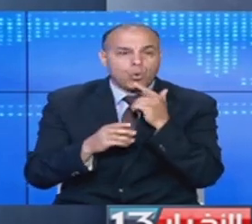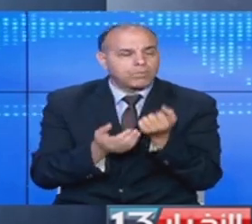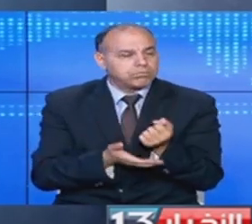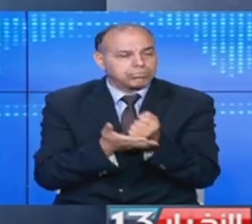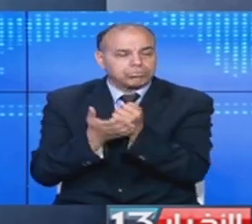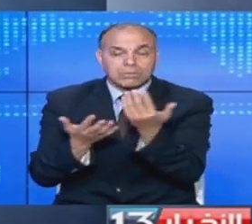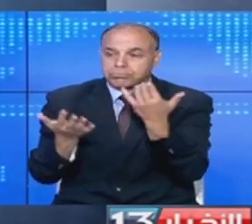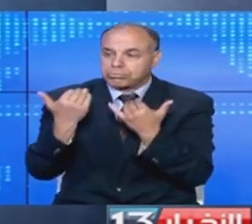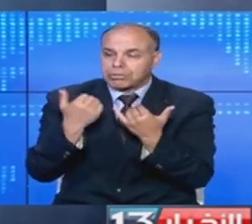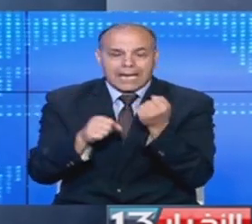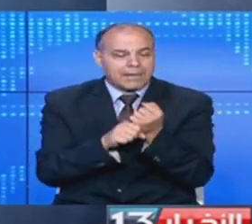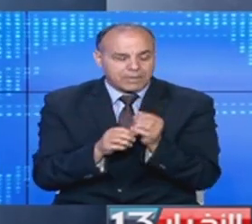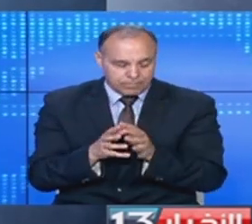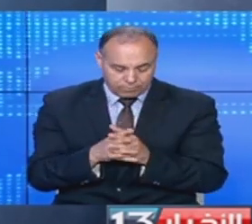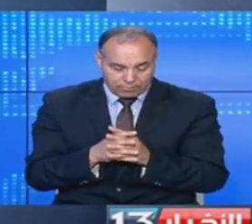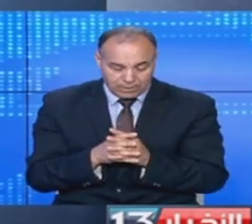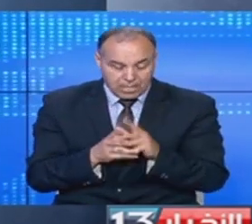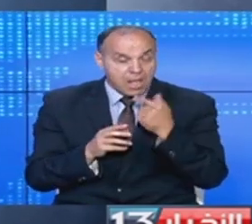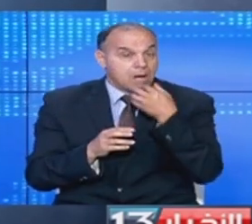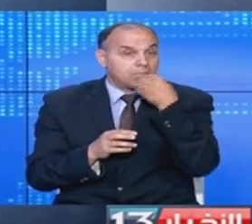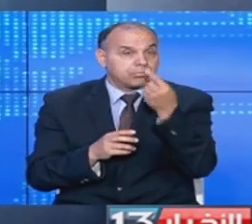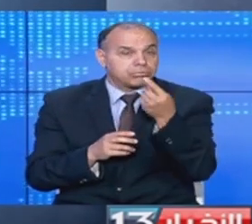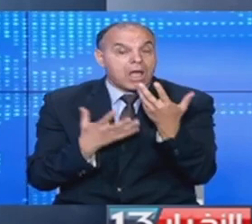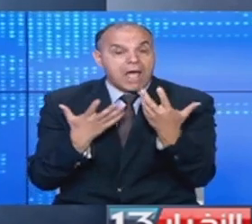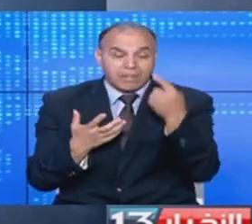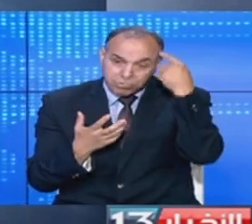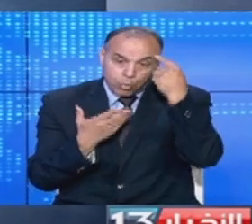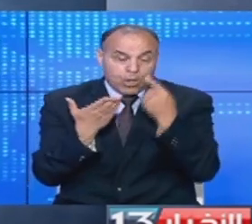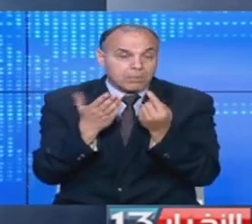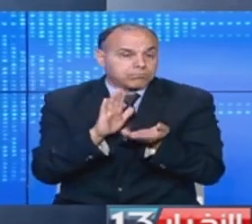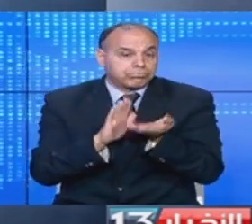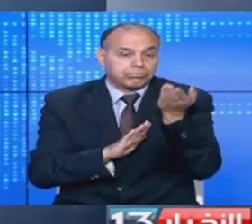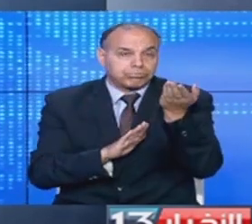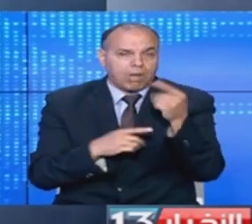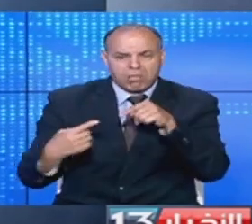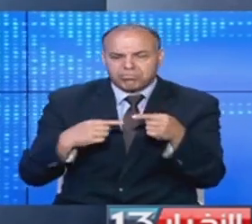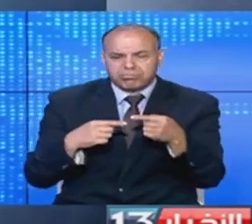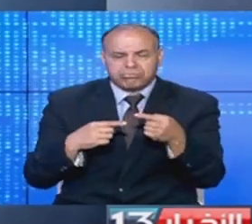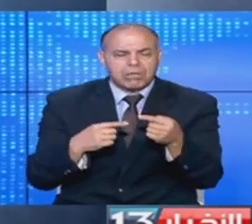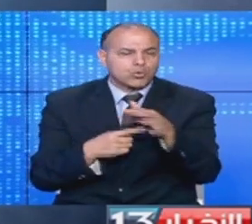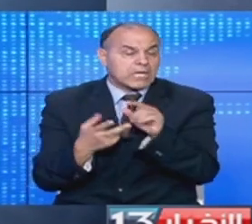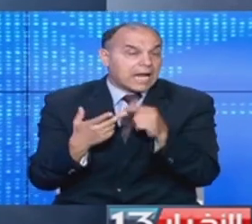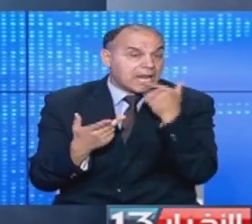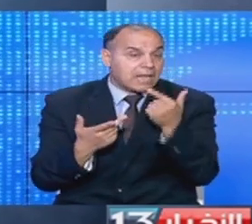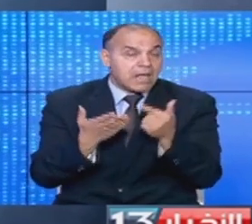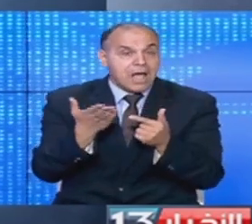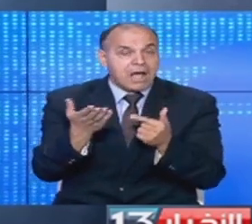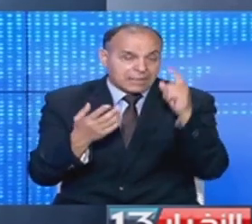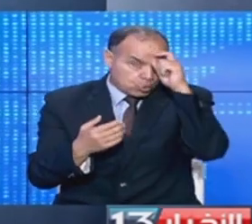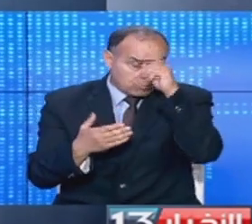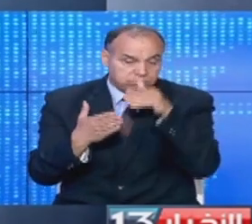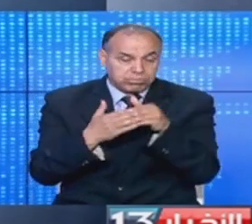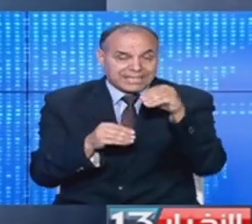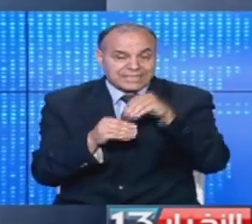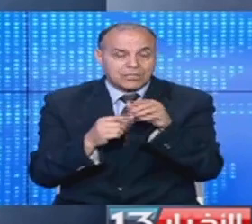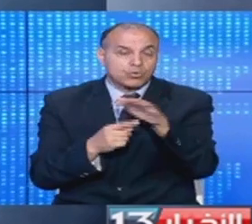والحوافز للإقبال على الاستثمار، معبرة عن انشغالها لارتفاع وتيرة التوترات الاجتماعية على خلفية الصعوبات